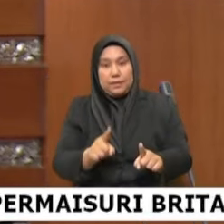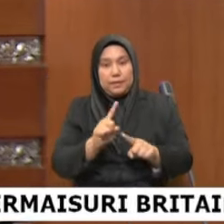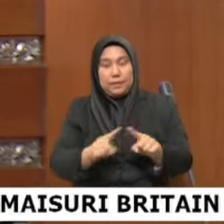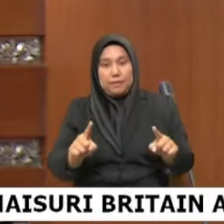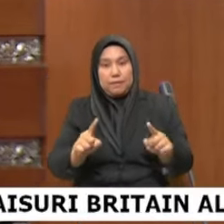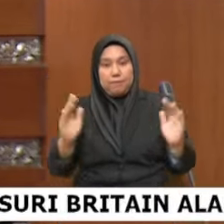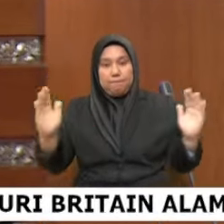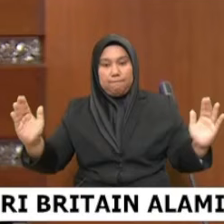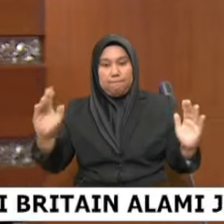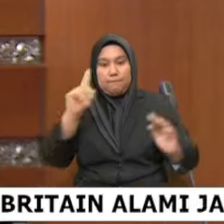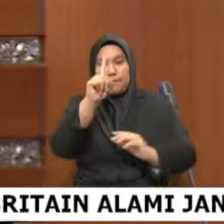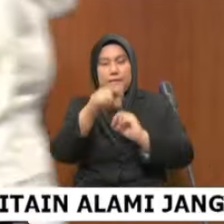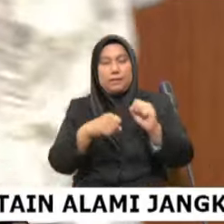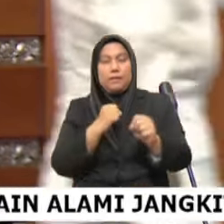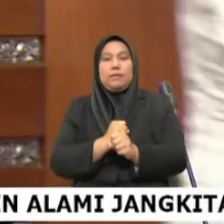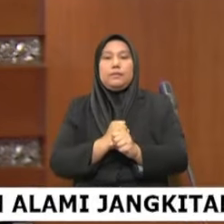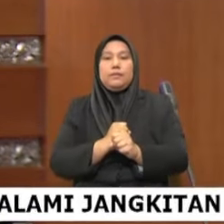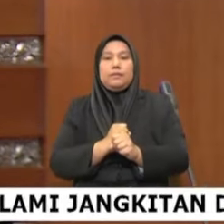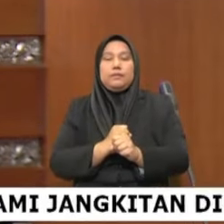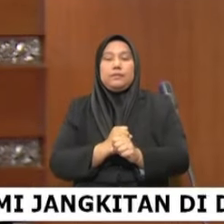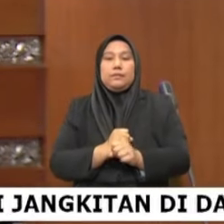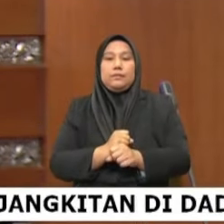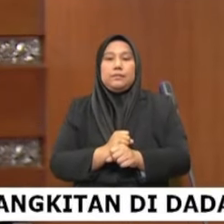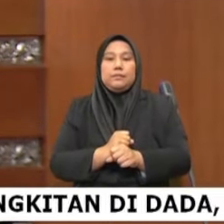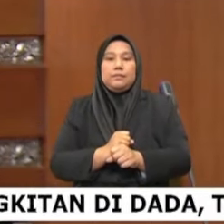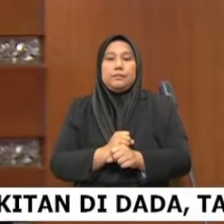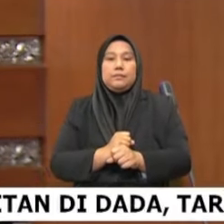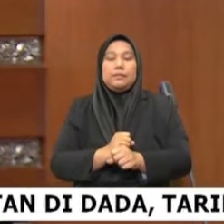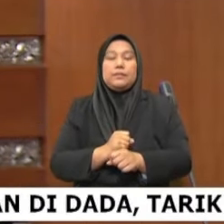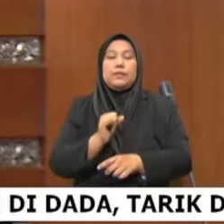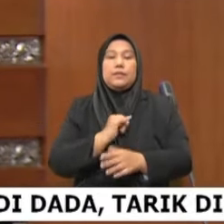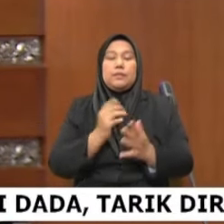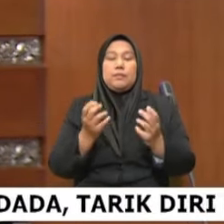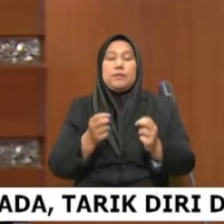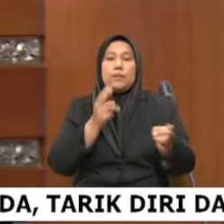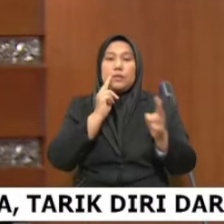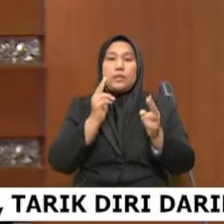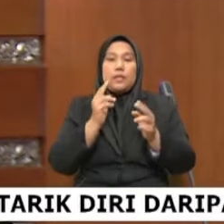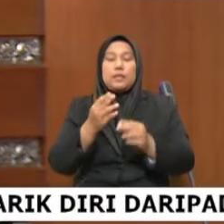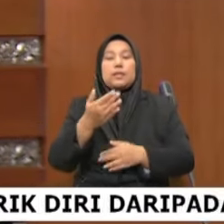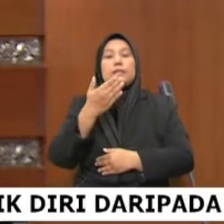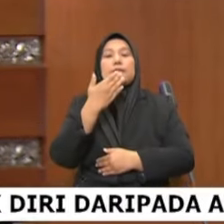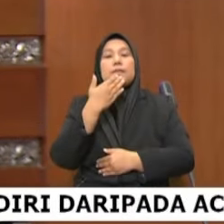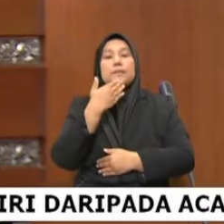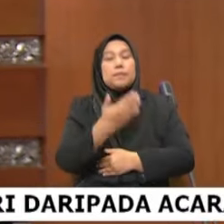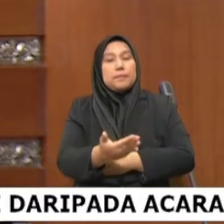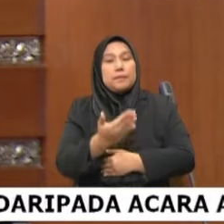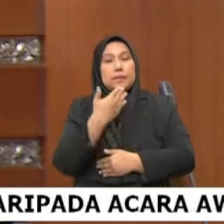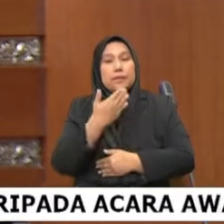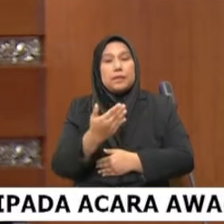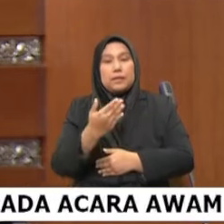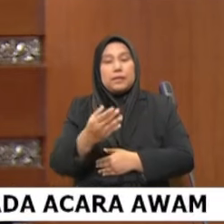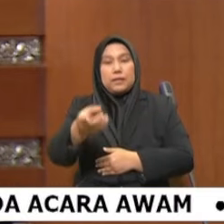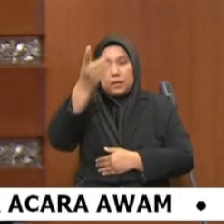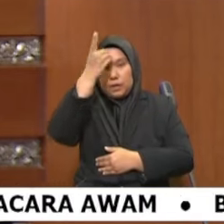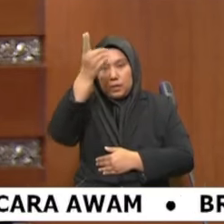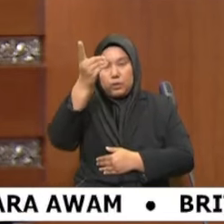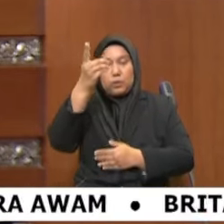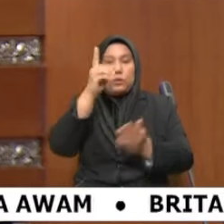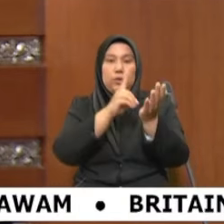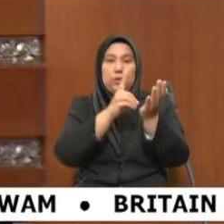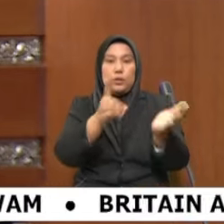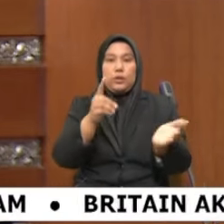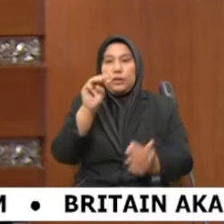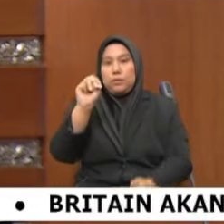tahun. Dan pada masa yang sama, saya juga ingin merakamkan ucapan setinggi-tinggi terima kasih kepada Datuk Dr. Muru